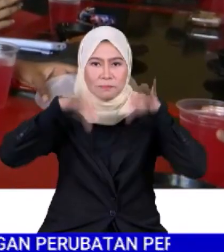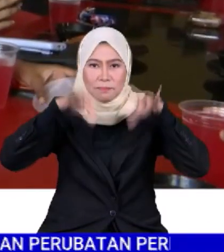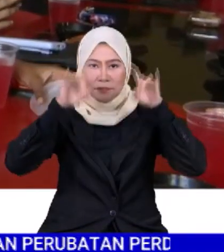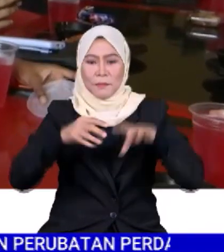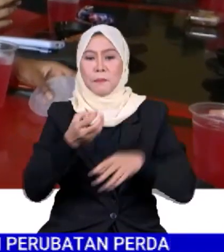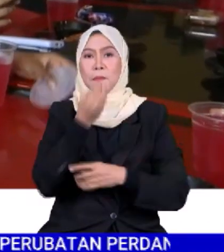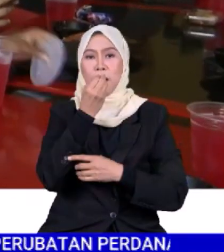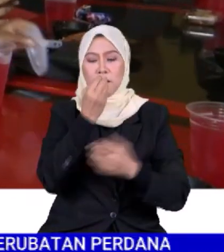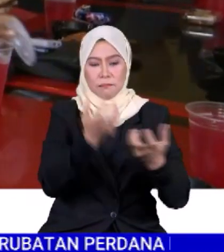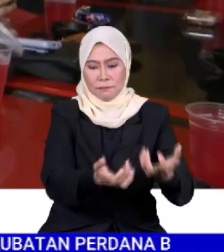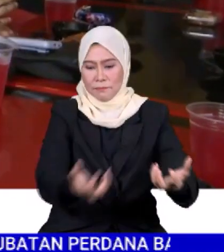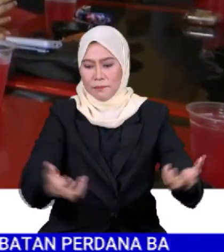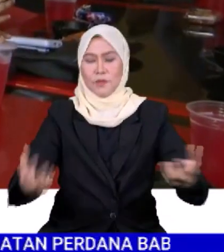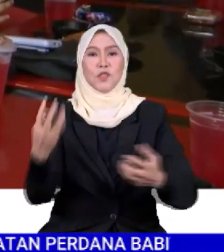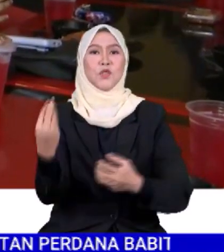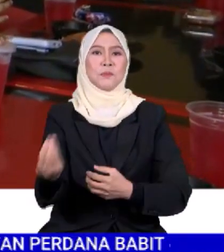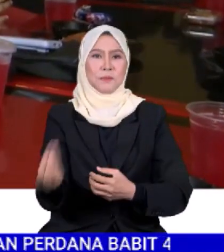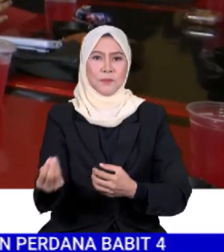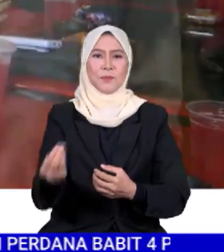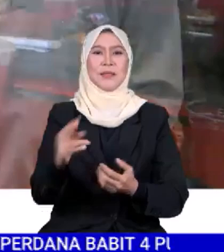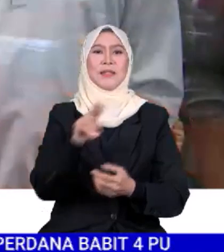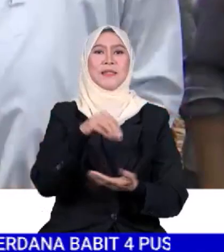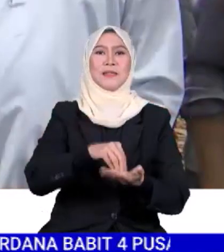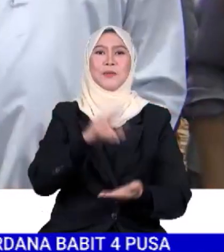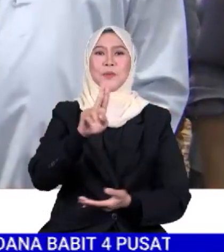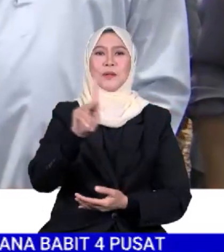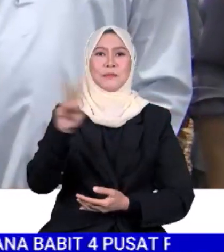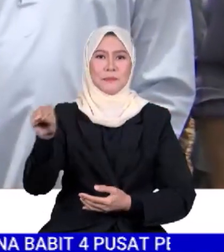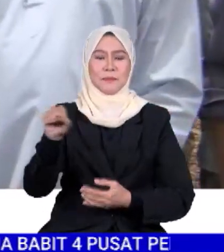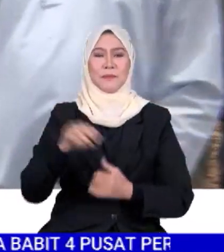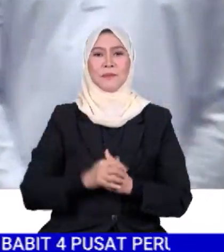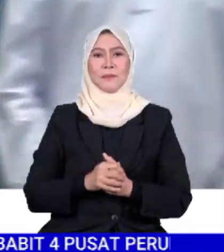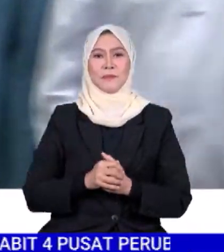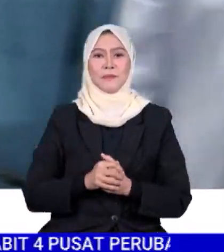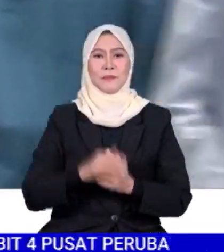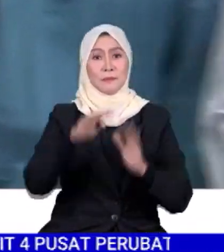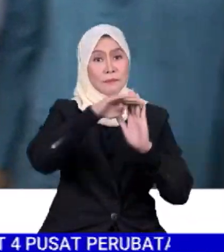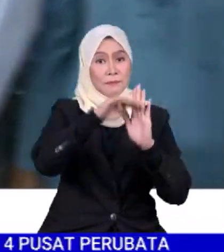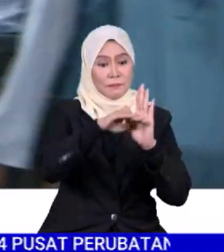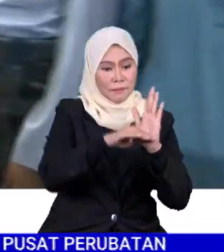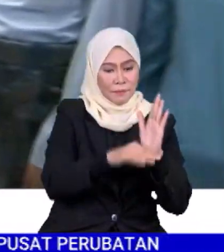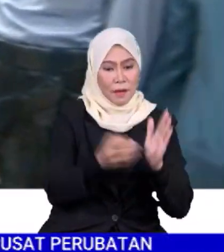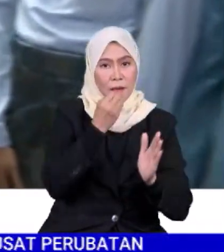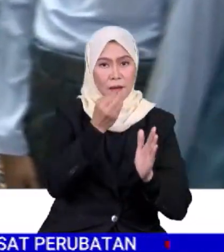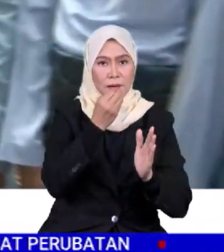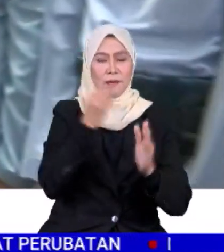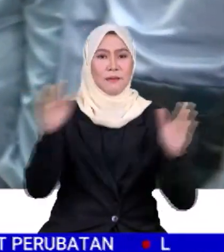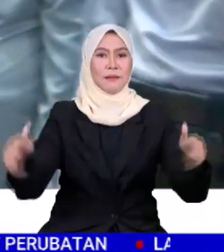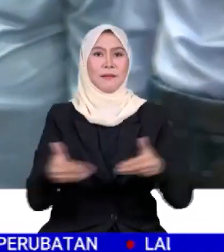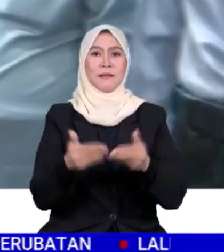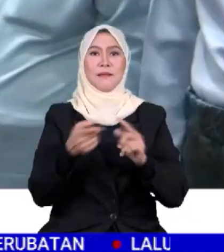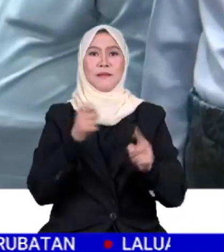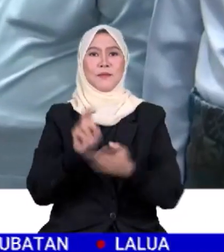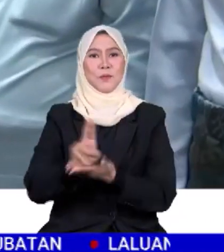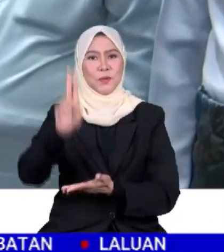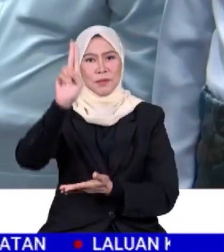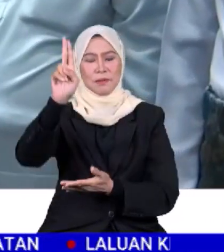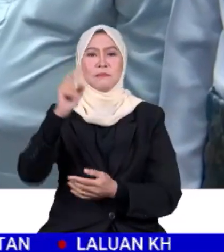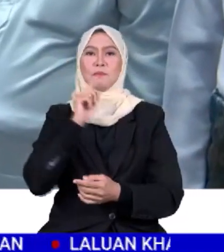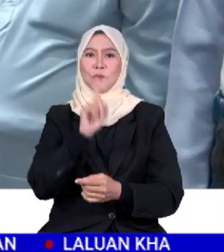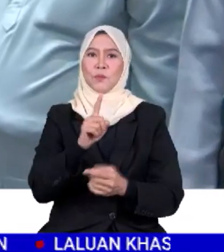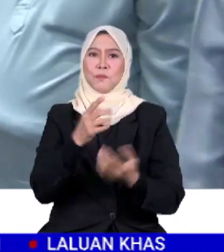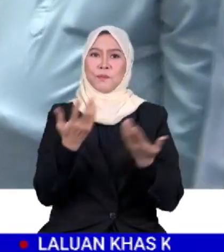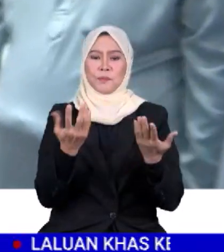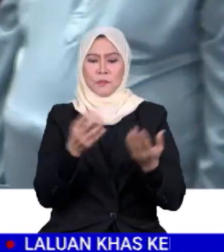yang ditawarkan di institusi pengajian tinggi itu meniup siswa Rahma yang diperkenalkan oleh pihak I Gusti menawarkan